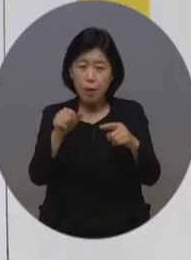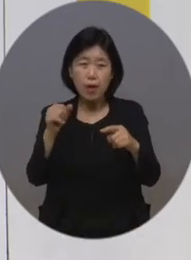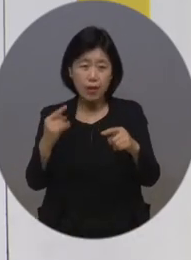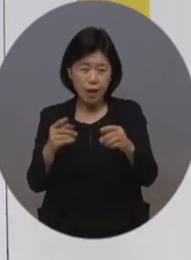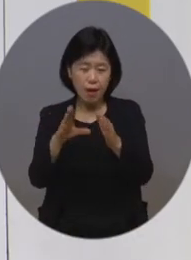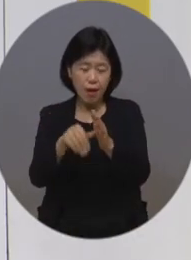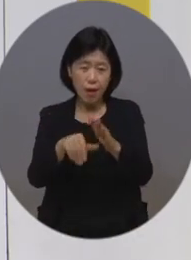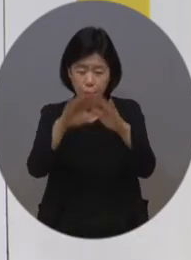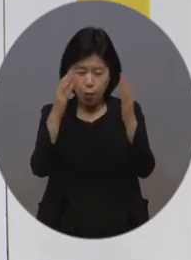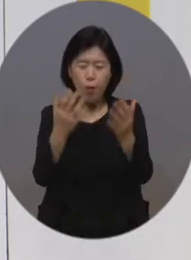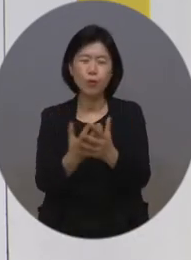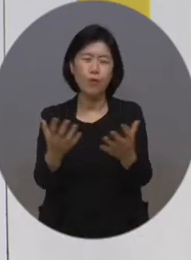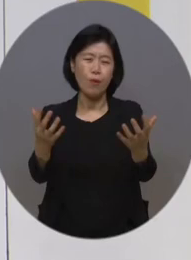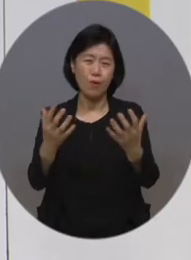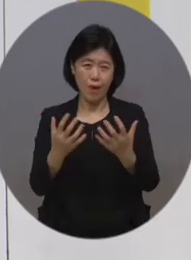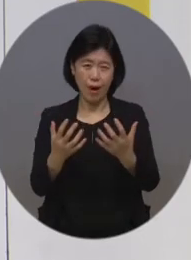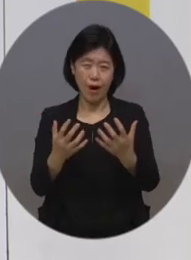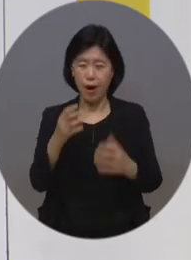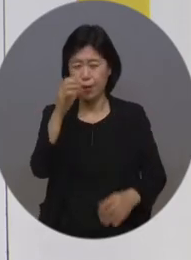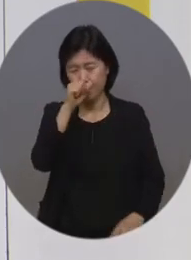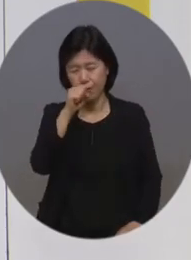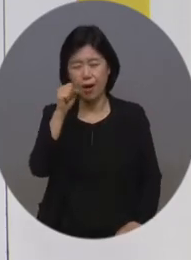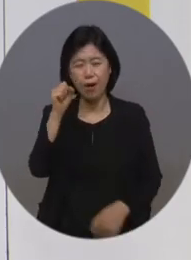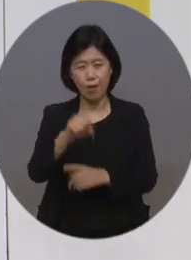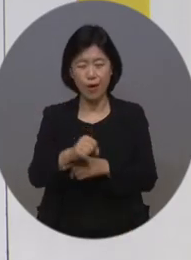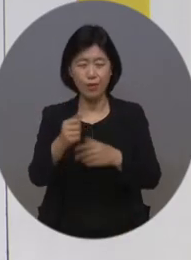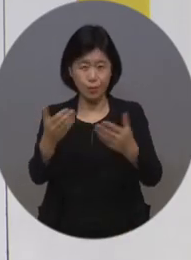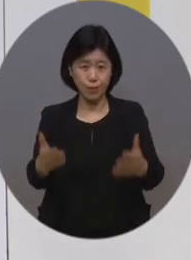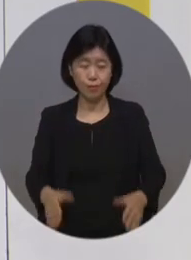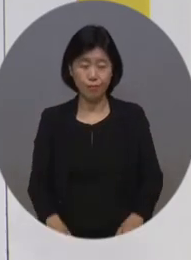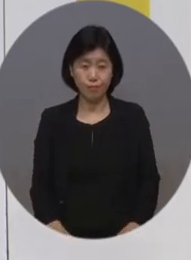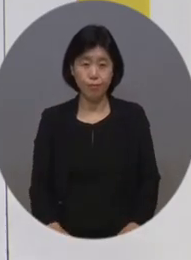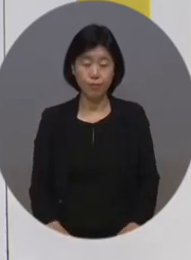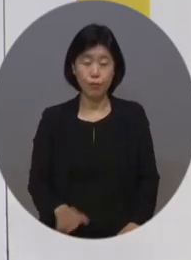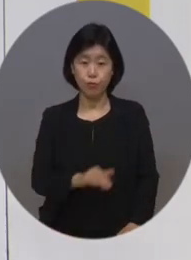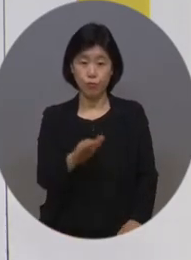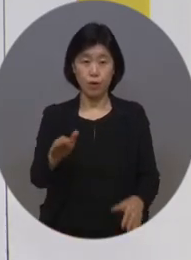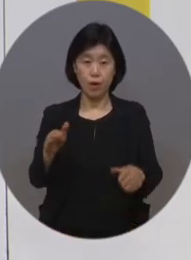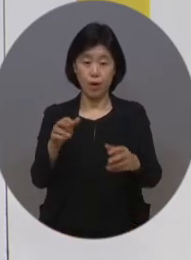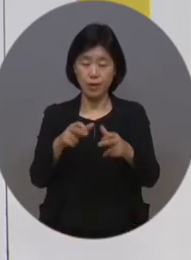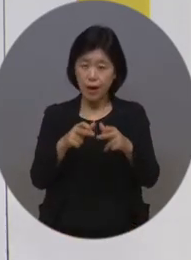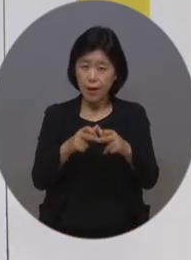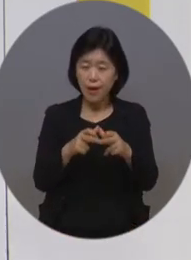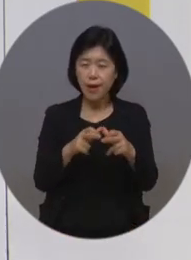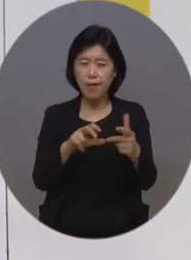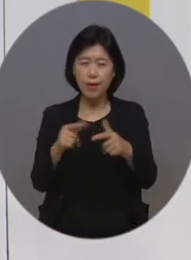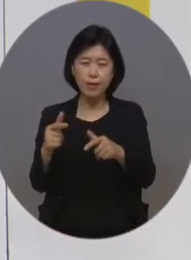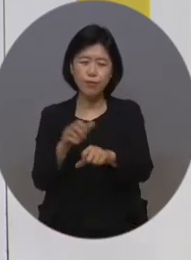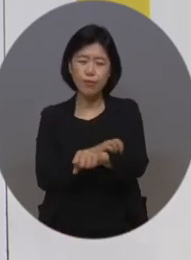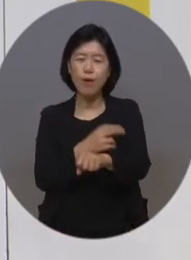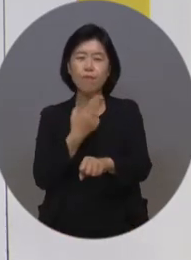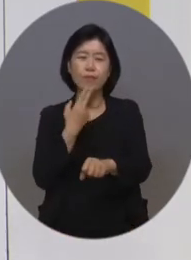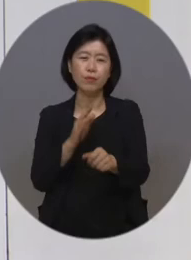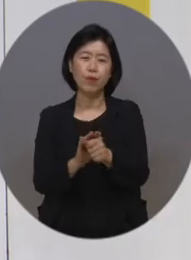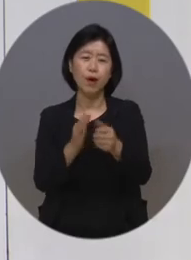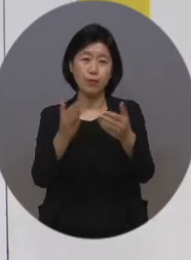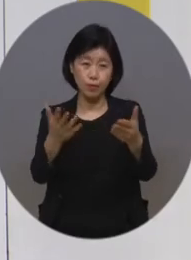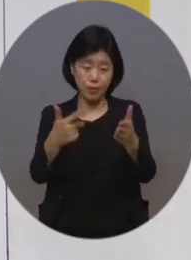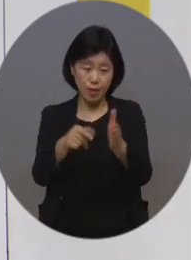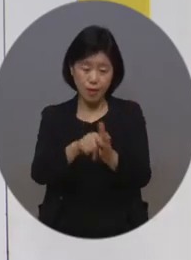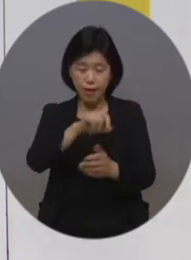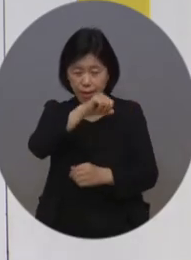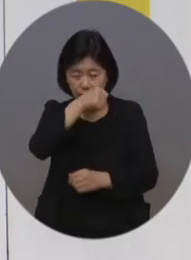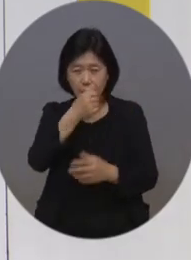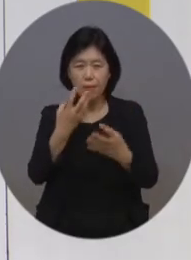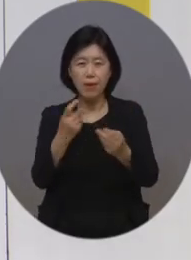그런 무장해 그런 계기에 무장의 시설도 저희가 더 노력을 하고 예산 지원도 하고 하고 장애인들에게 또 제주를